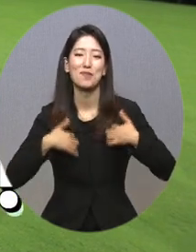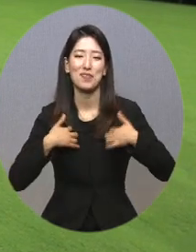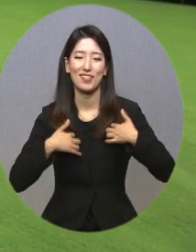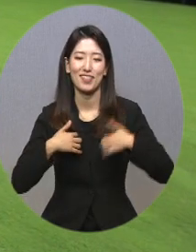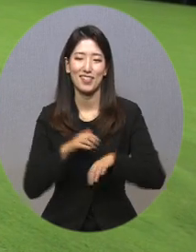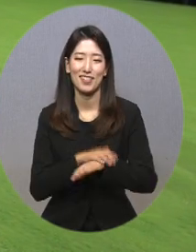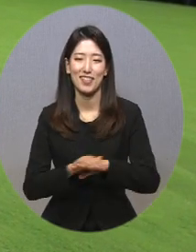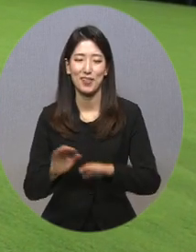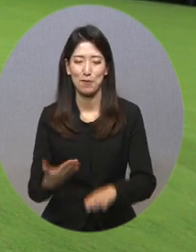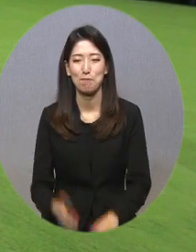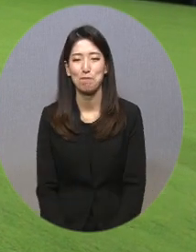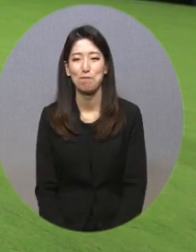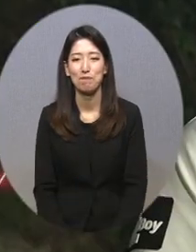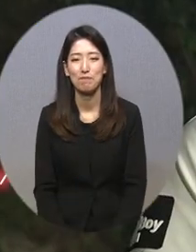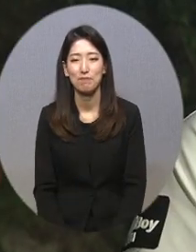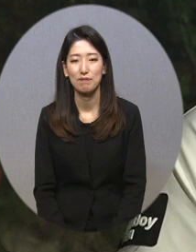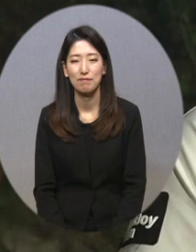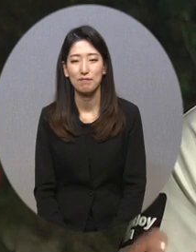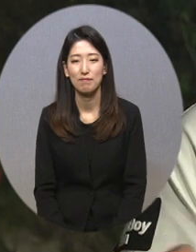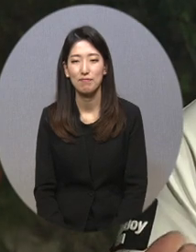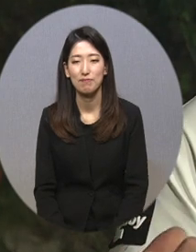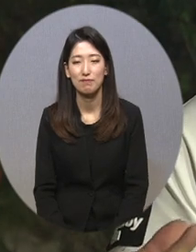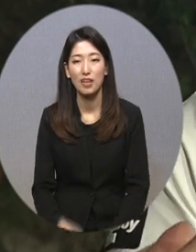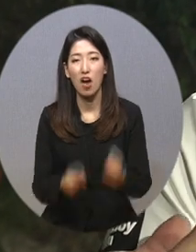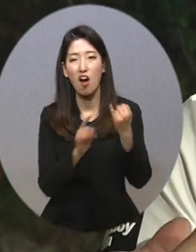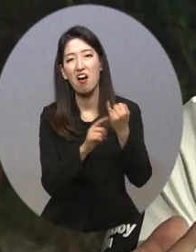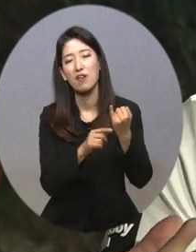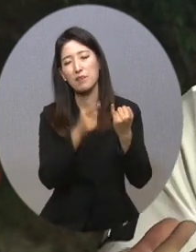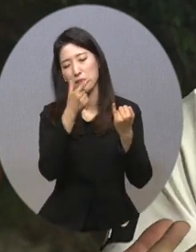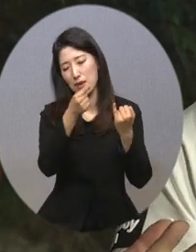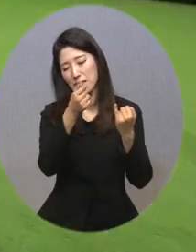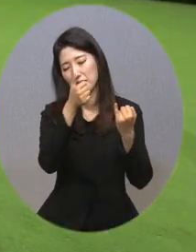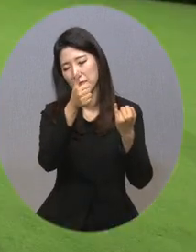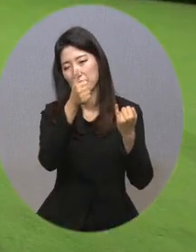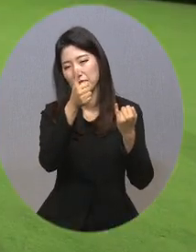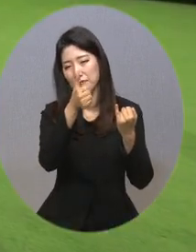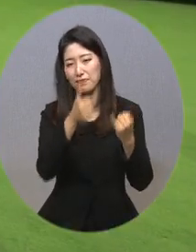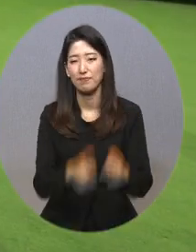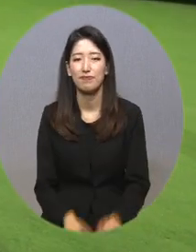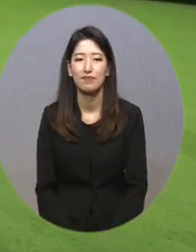있어서 저는 너무 영광이었습니다. 그리고 연아는 역시 연아였습니다. 맞아요.